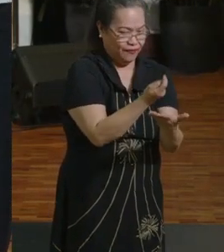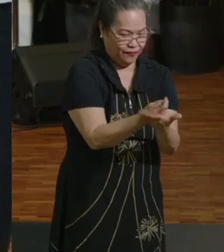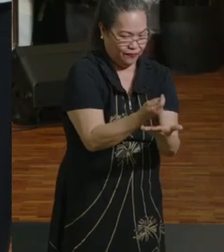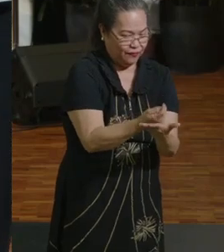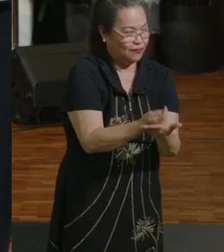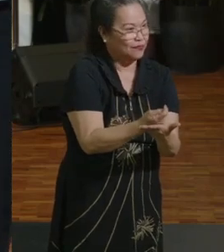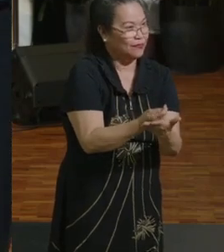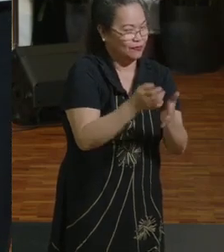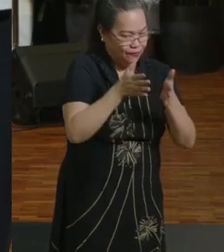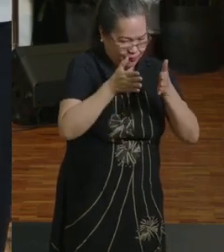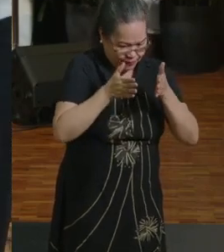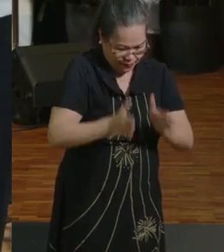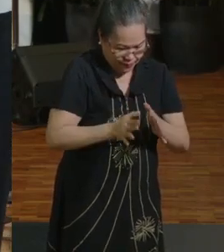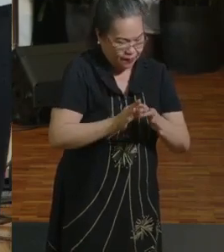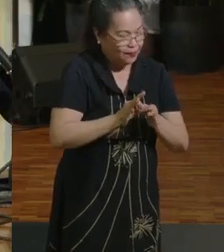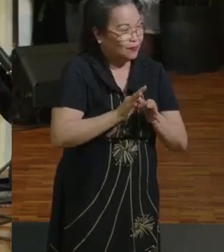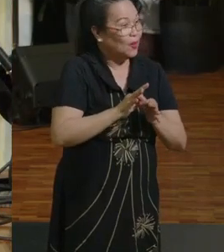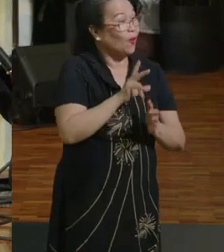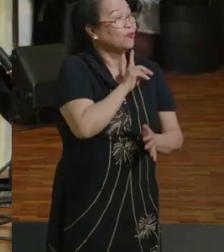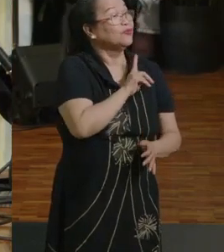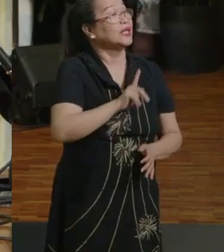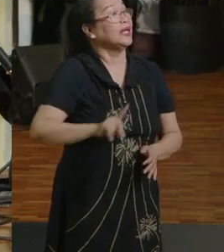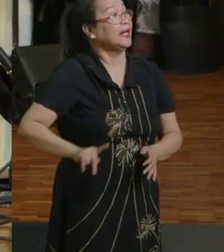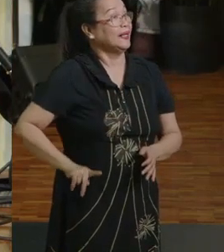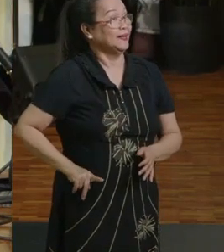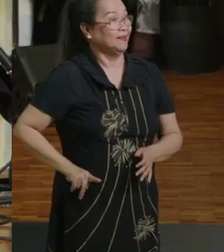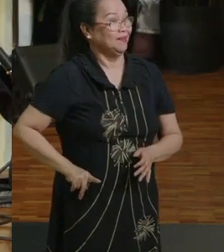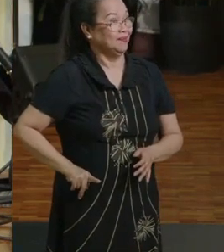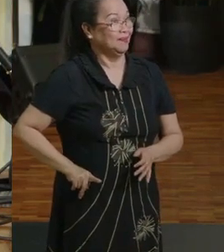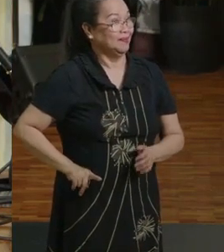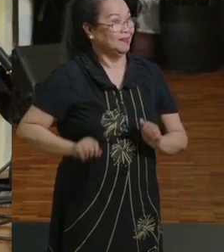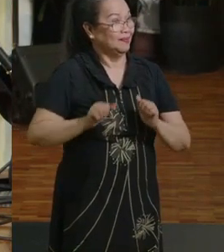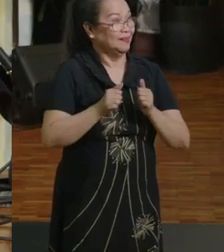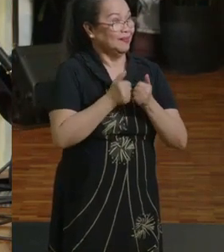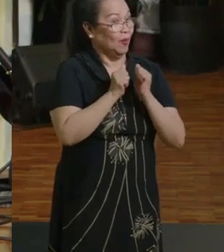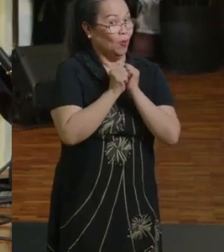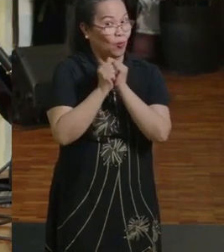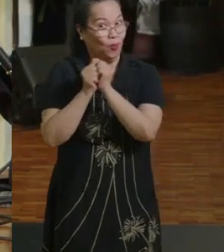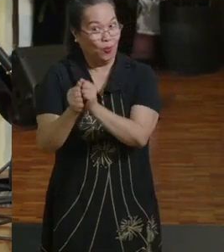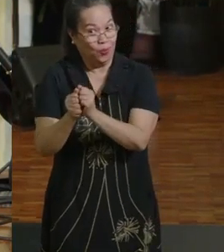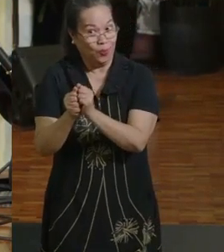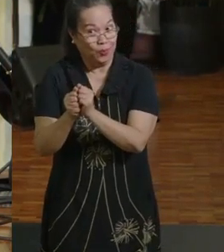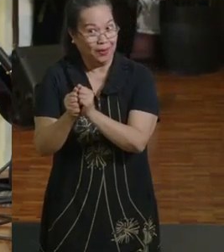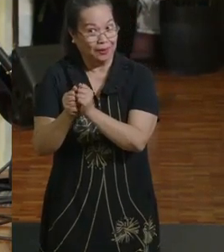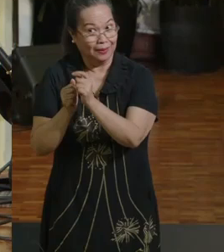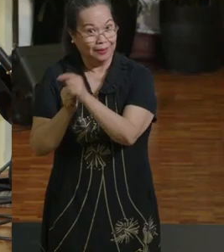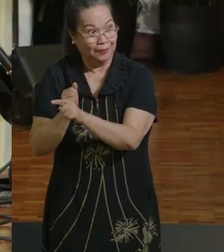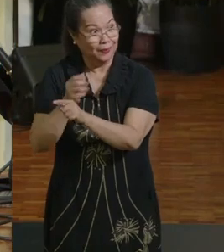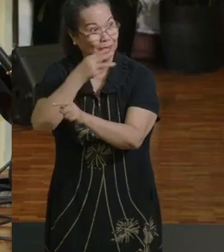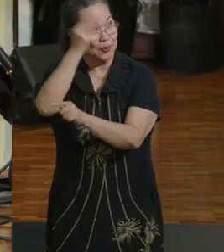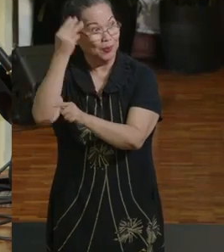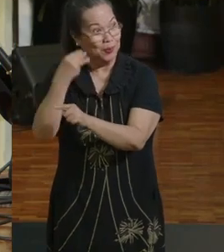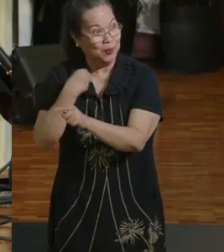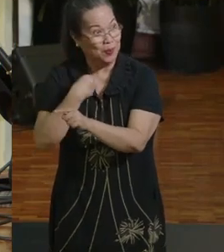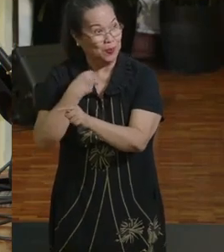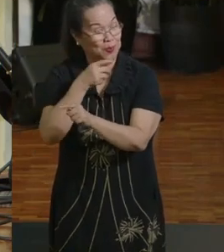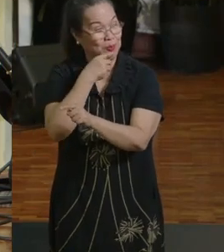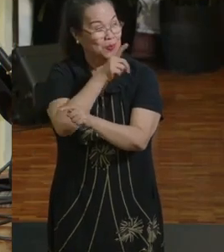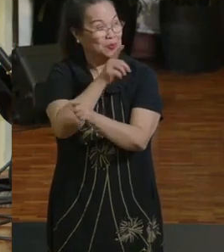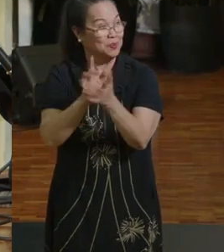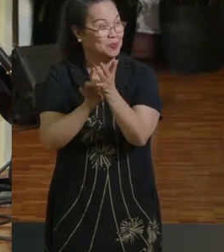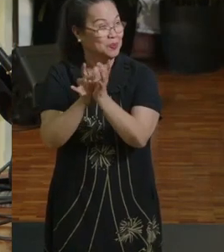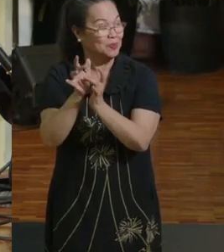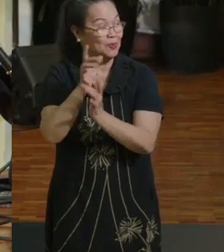Herod. Hindi po natin alam kung paano siya naging kasama sa grupo nila Mary Magdalene. Pero isang